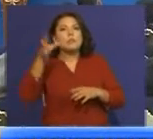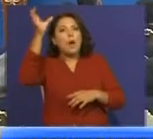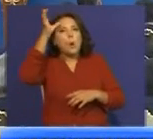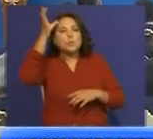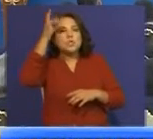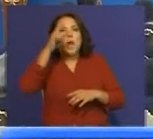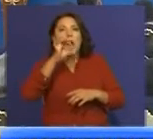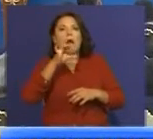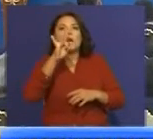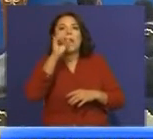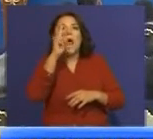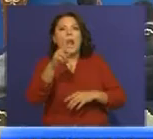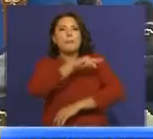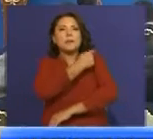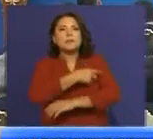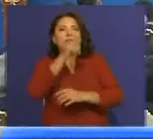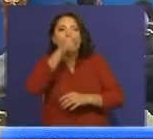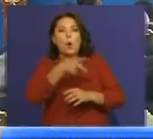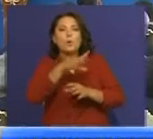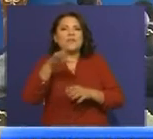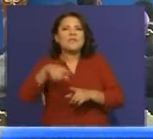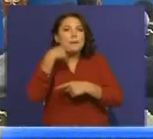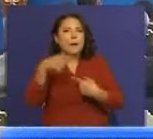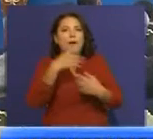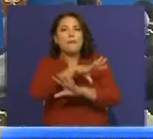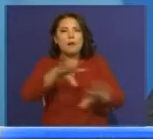в Астане. Я 2 года долблю всех.